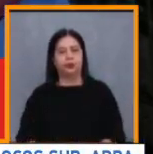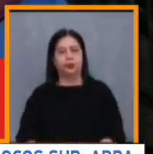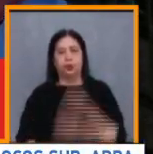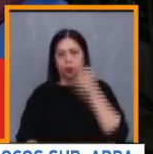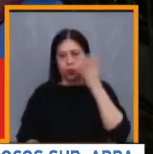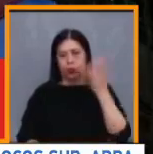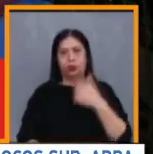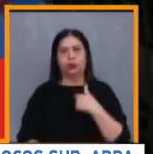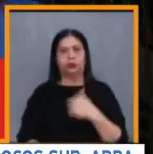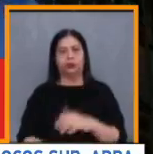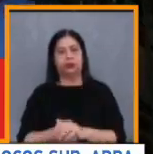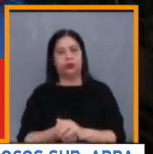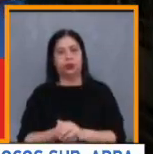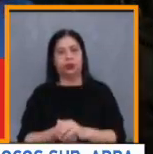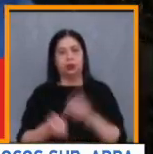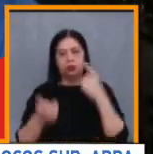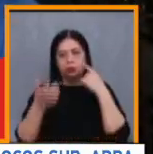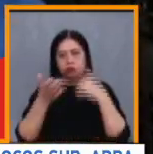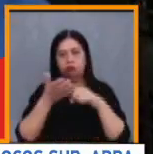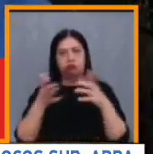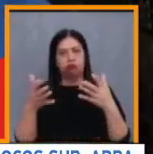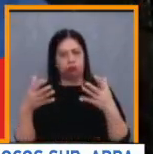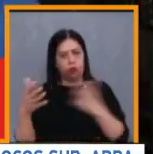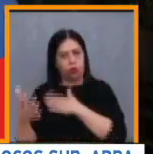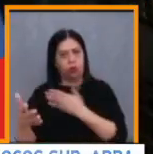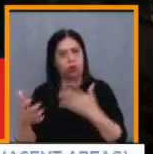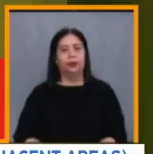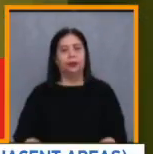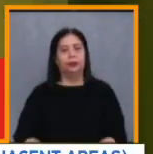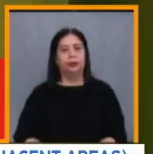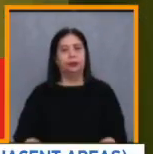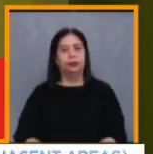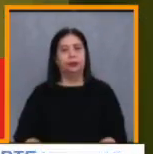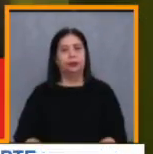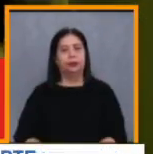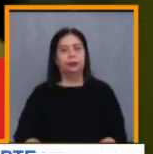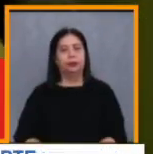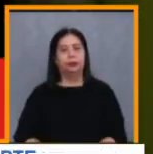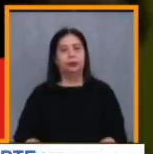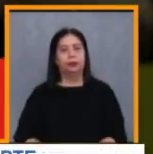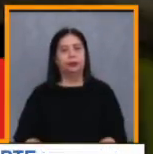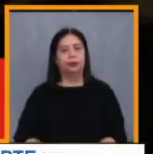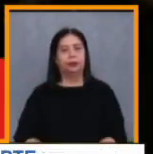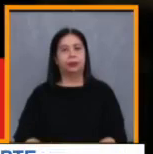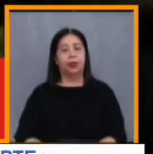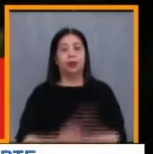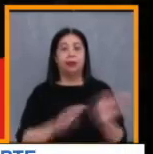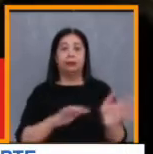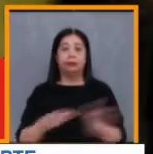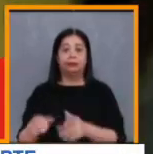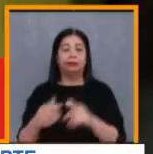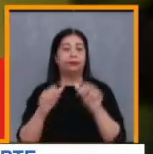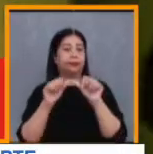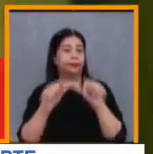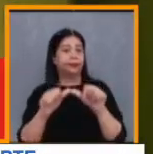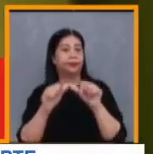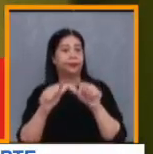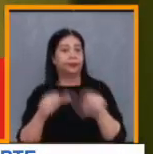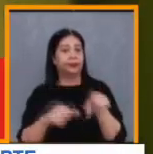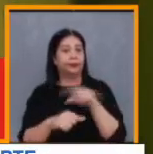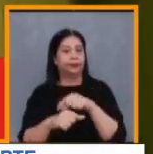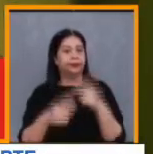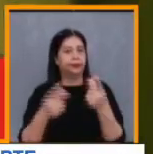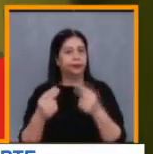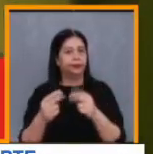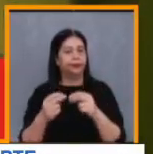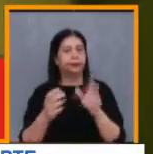natin kung may virus tayong dala-dala. Samantala, Connie, tuloy-tuloy naman daw yung sinasagwang mass antigen